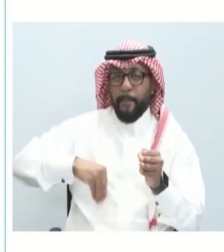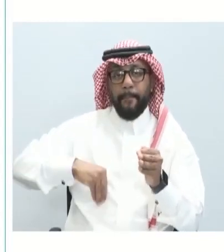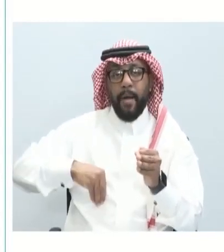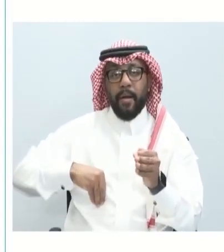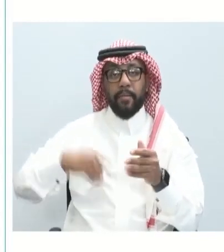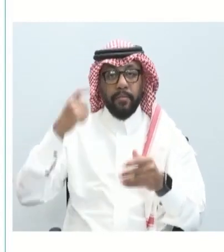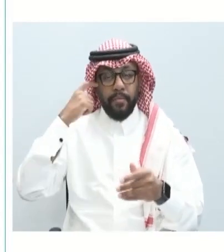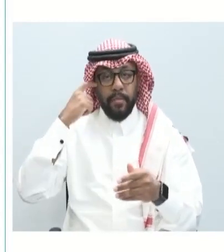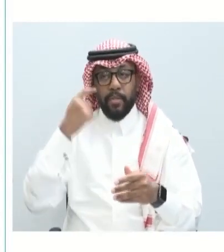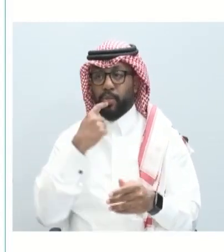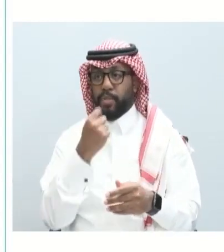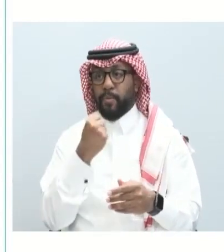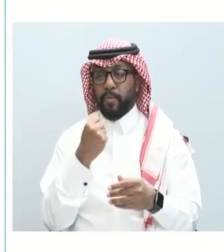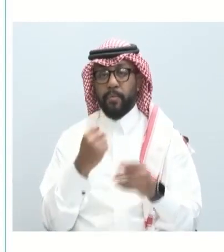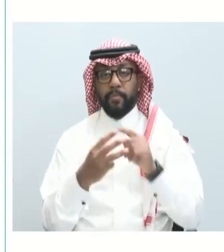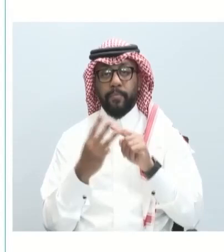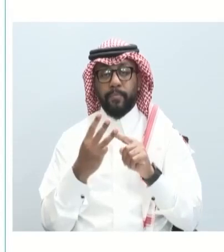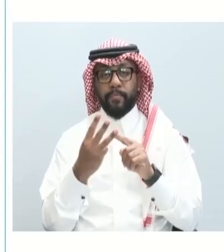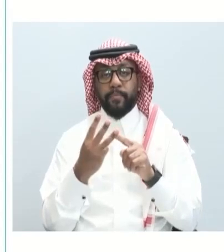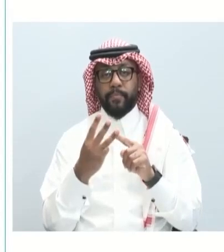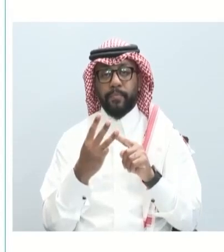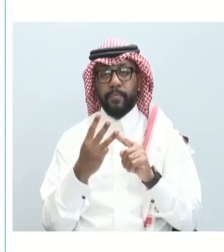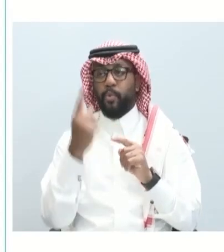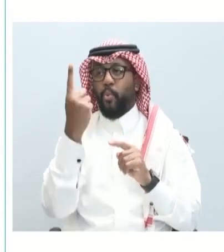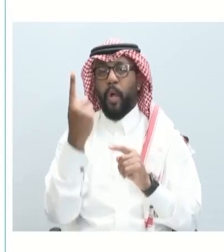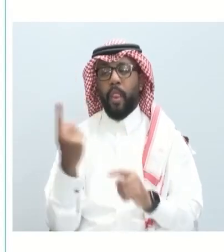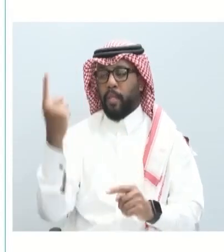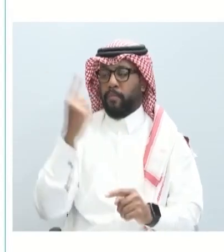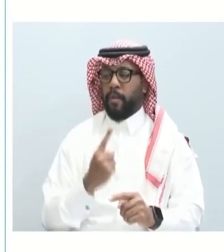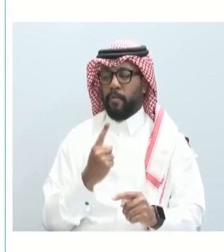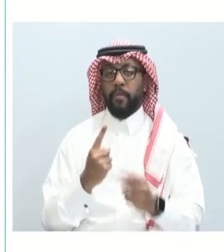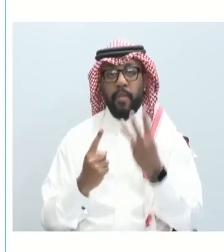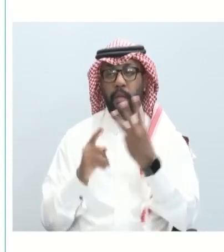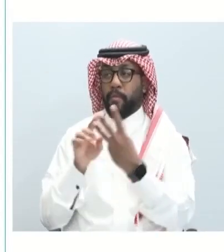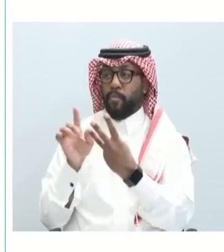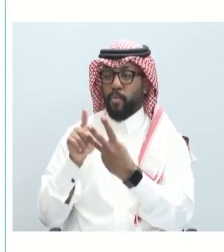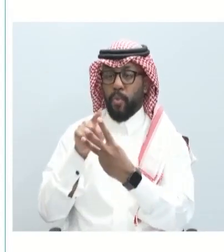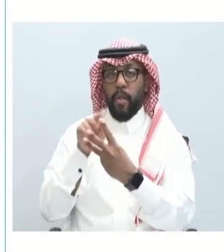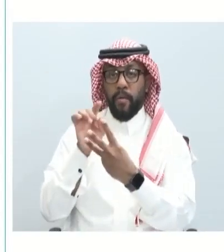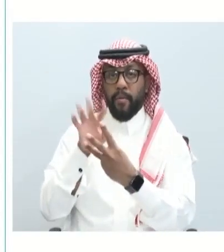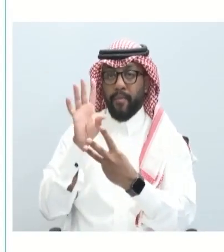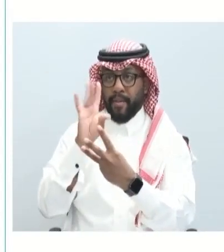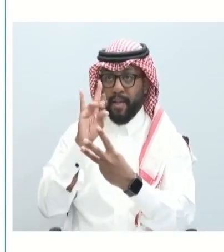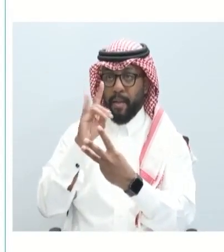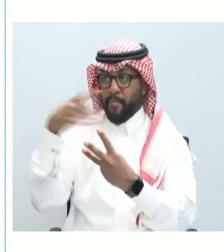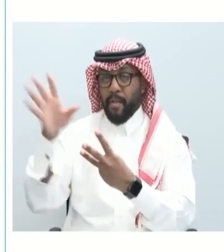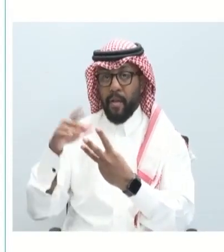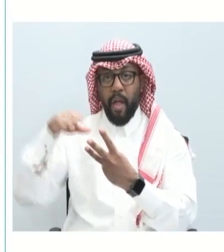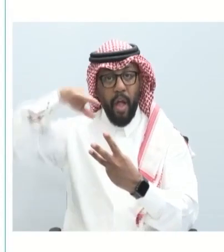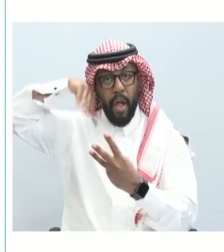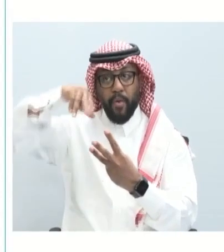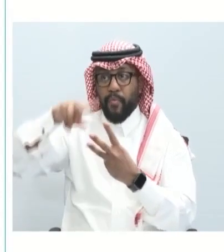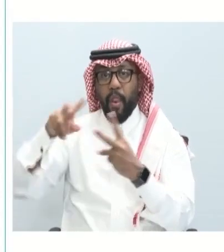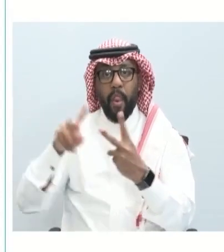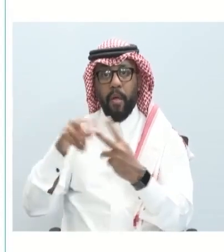لا يستطيع ان ياخذ معه في القارب الا واحده من الثلاثه لو ترك الكلب والخروف معا